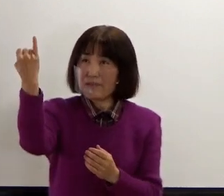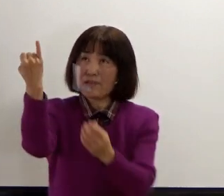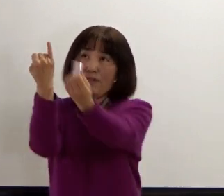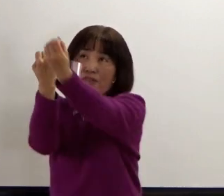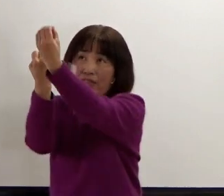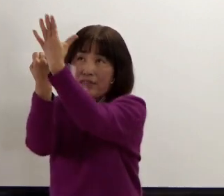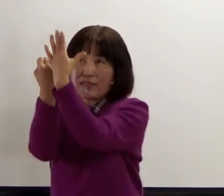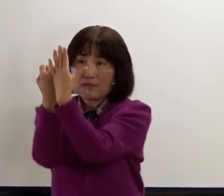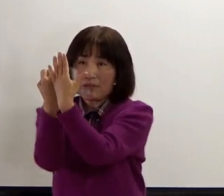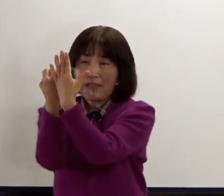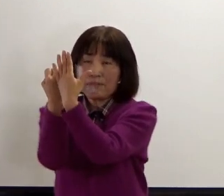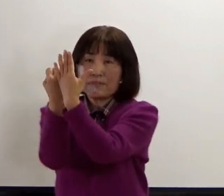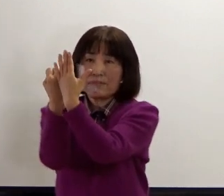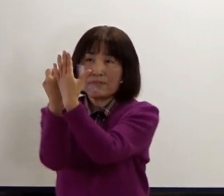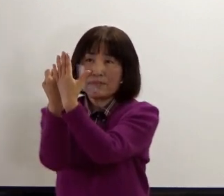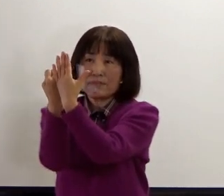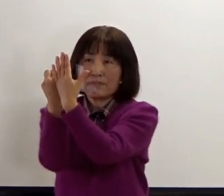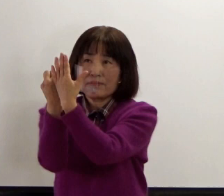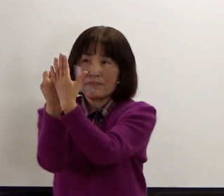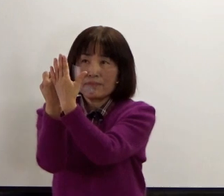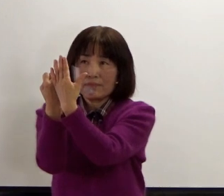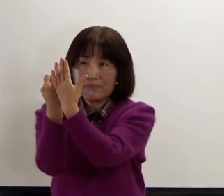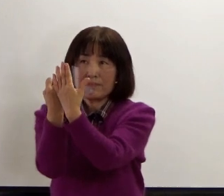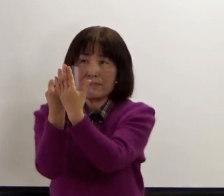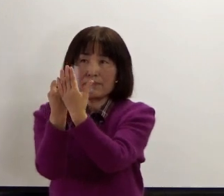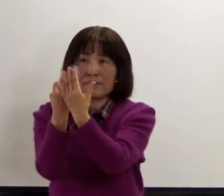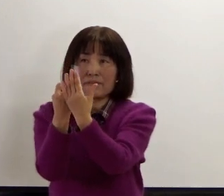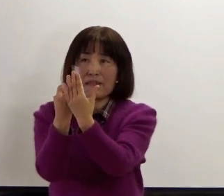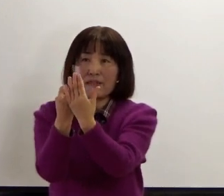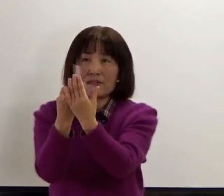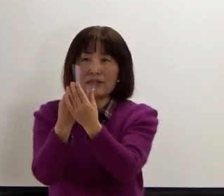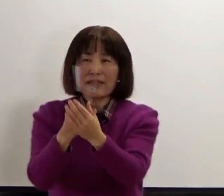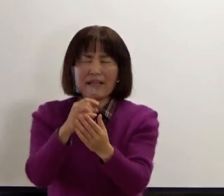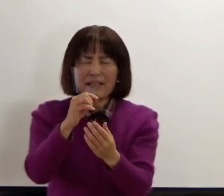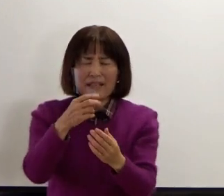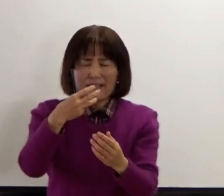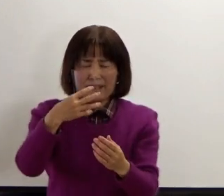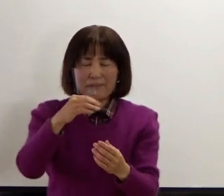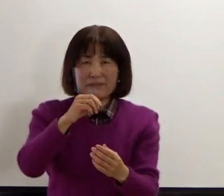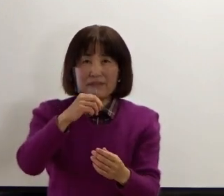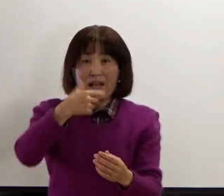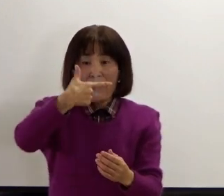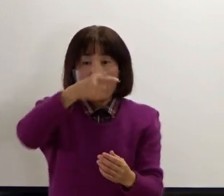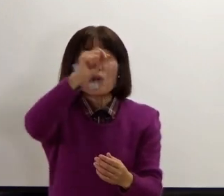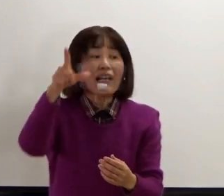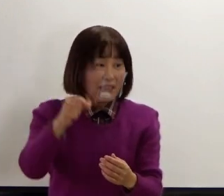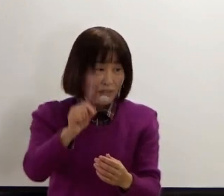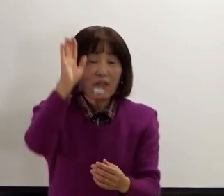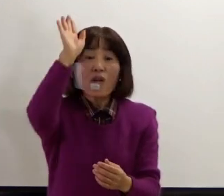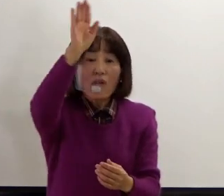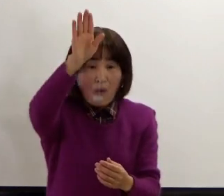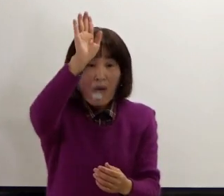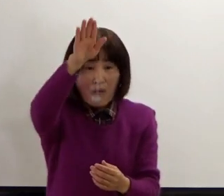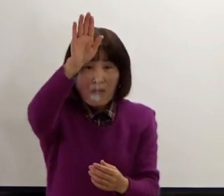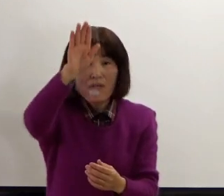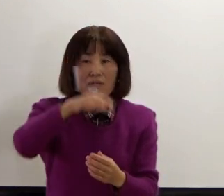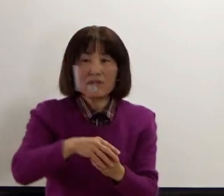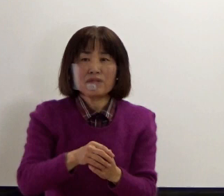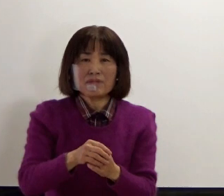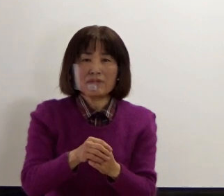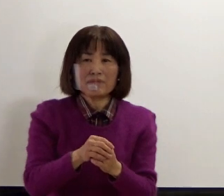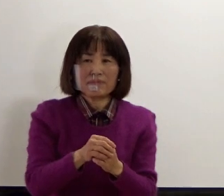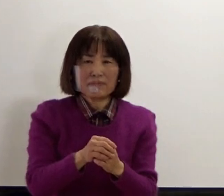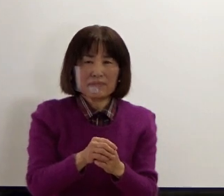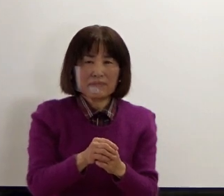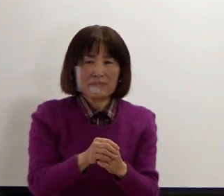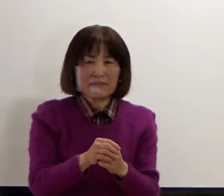する、ザカリアに対するお告げがあって半年後ですね。半年後だから、この5ヶ月の間エリサベトは、隠れて